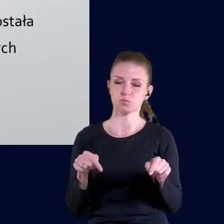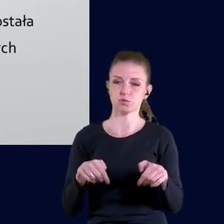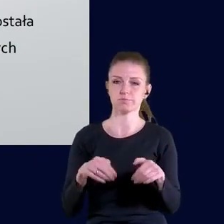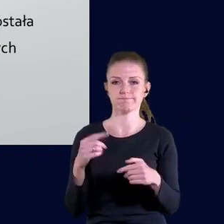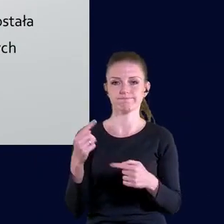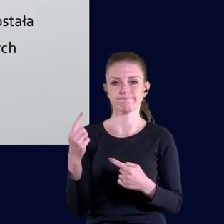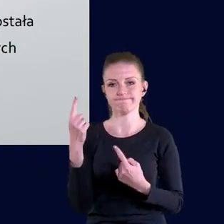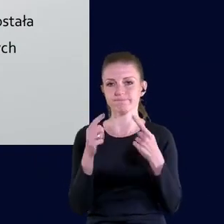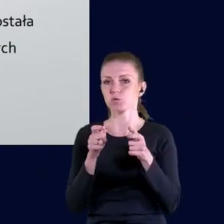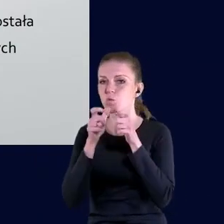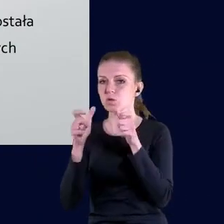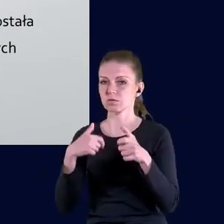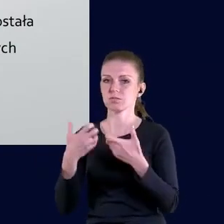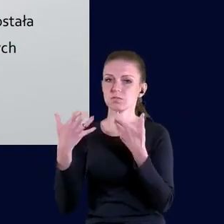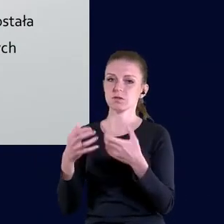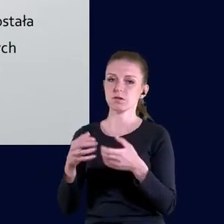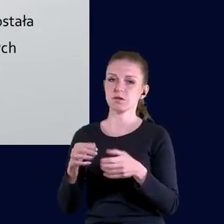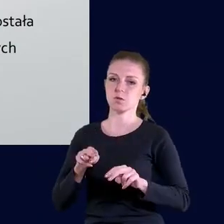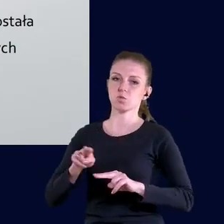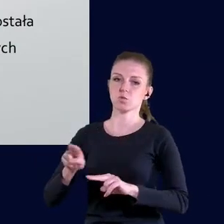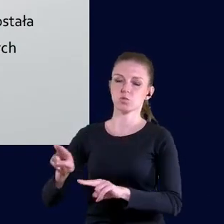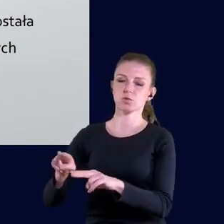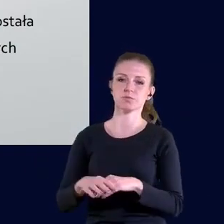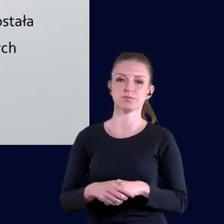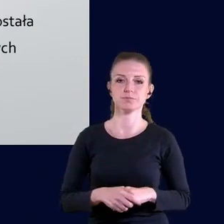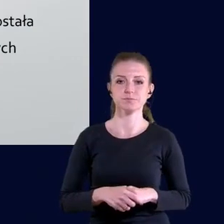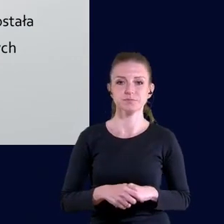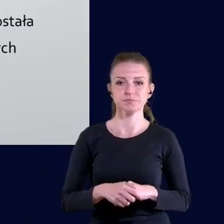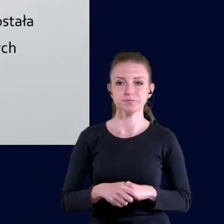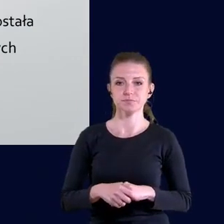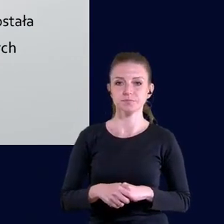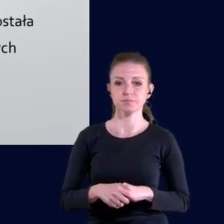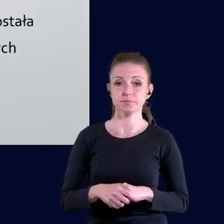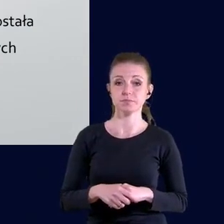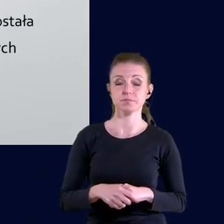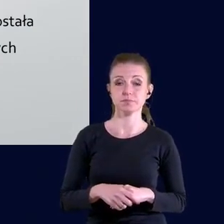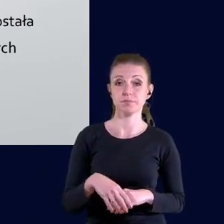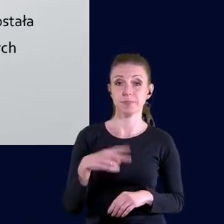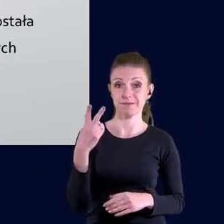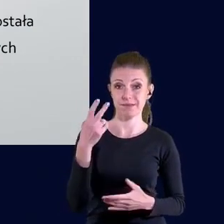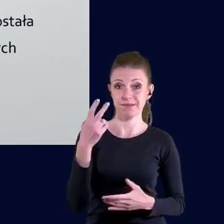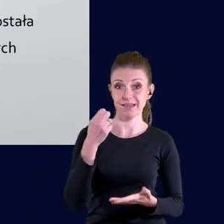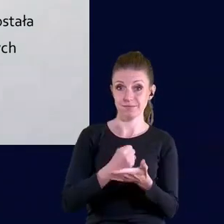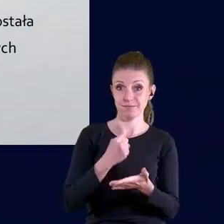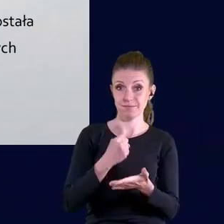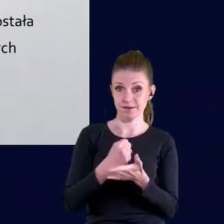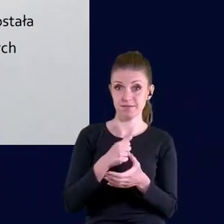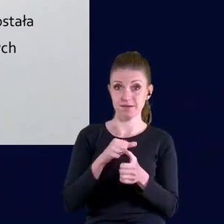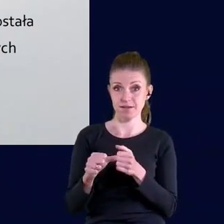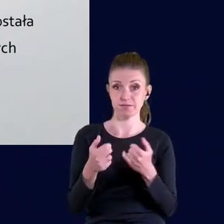otwartych zasobów naukowych tutaj te dwie kwestie które są rozróżniane czyli